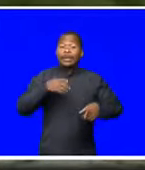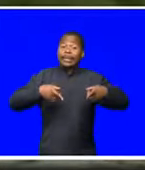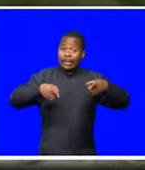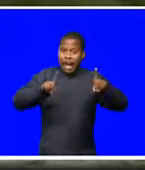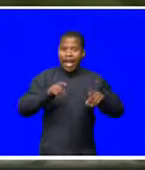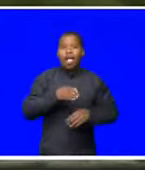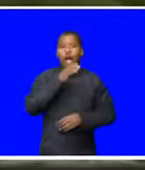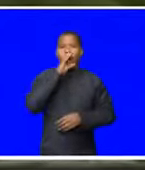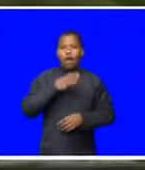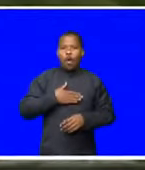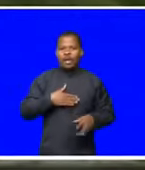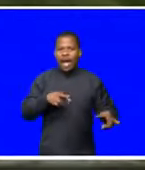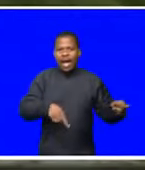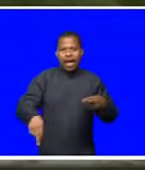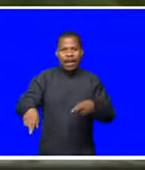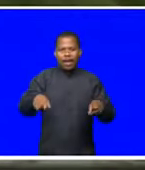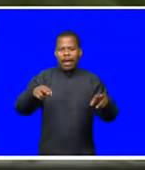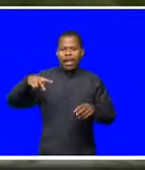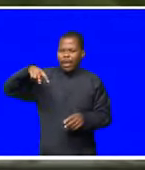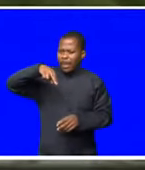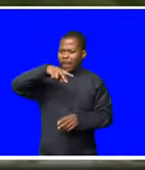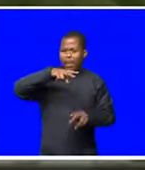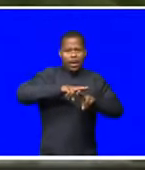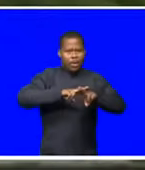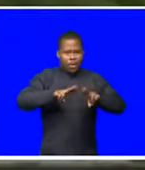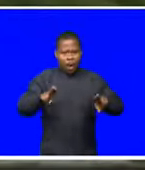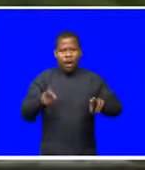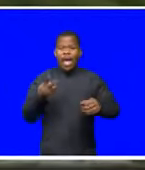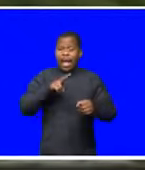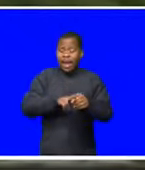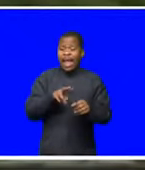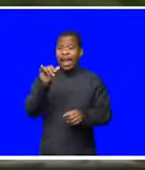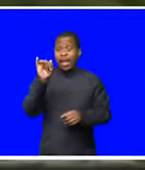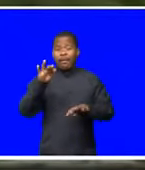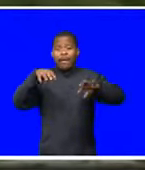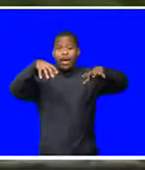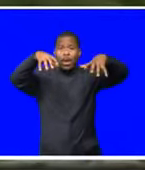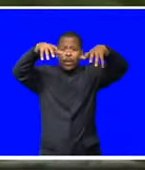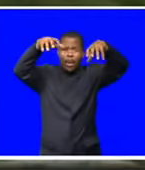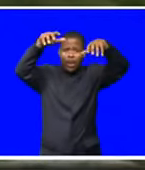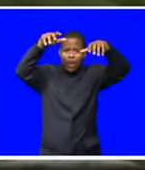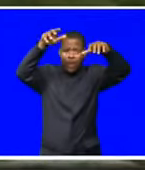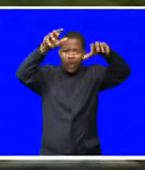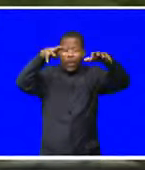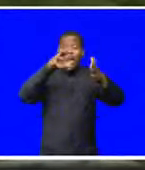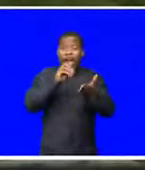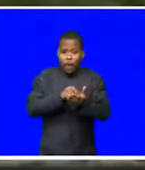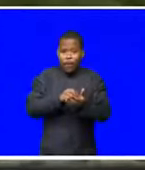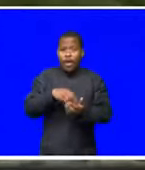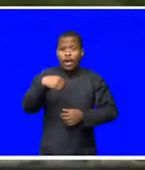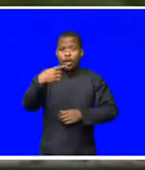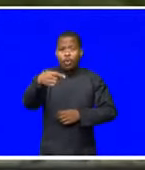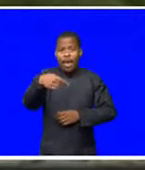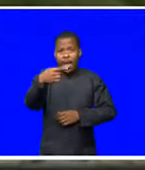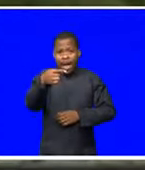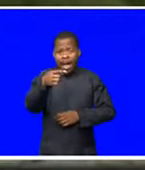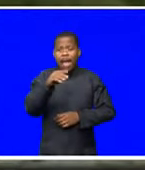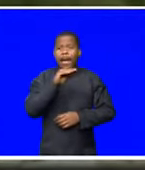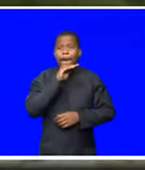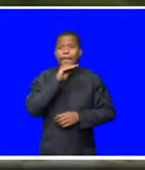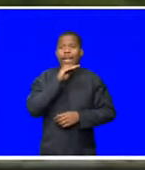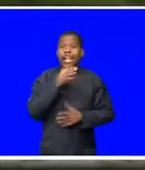kubatali simane secwayise sicele ukuthi emanti nakachubeka le timvula tibakati tenda ngalendlela tenda khona aba kanje